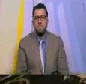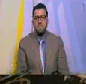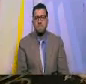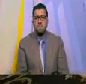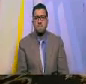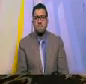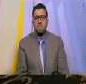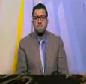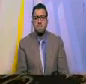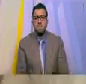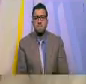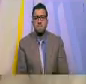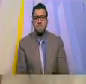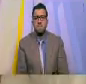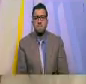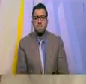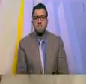صعبان لكنه